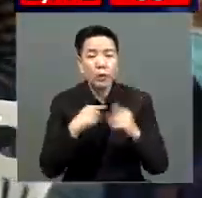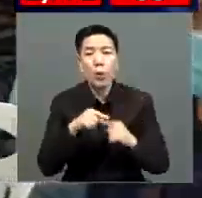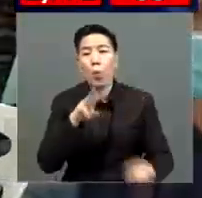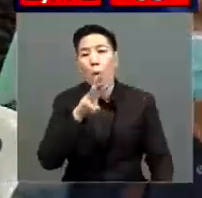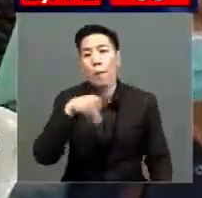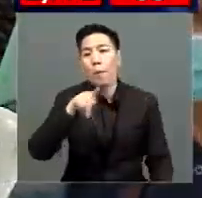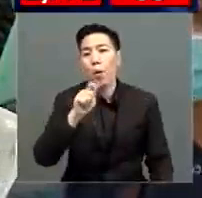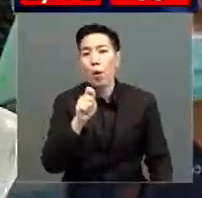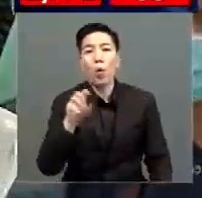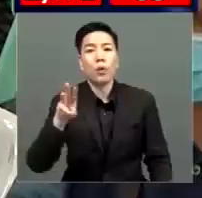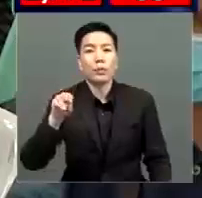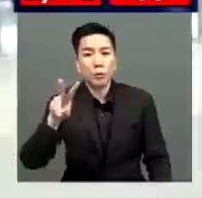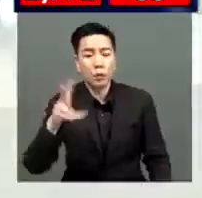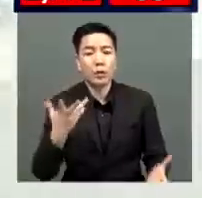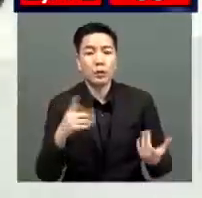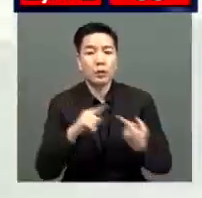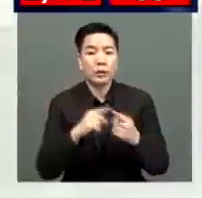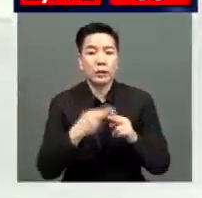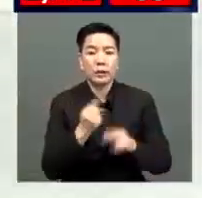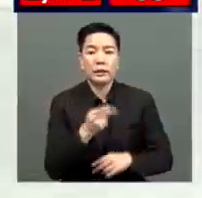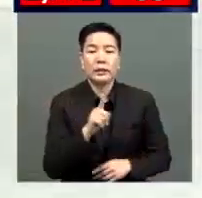ส่วนอาหารและน้ำดื่มก็มีทั้งกลุ่มเซ็นทรัลครับมีทรัพย์สนุนข้าวกล่องมีกลุ่มวอ62